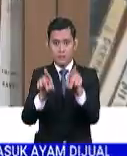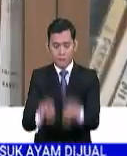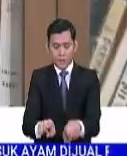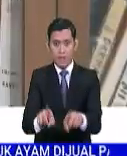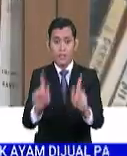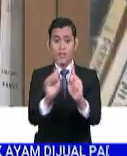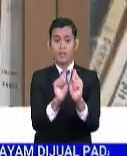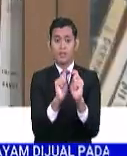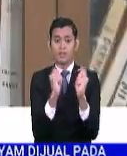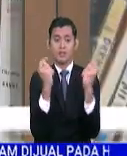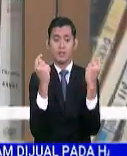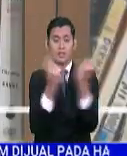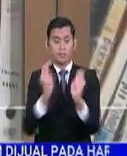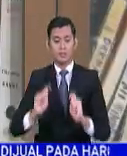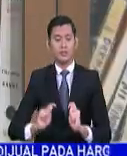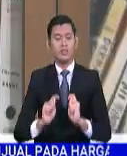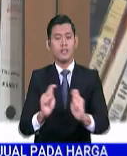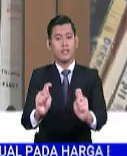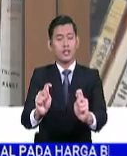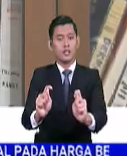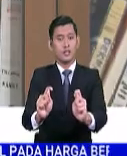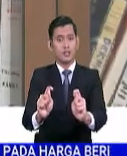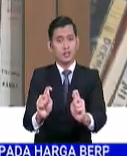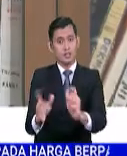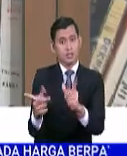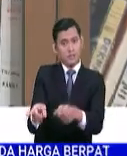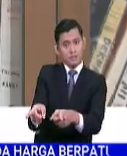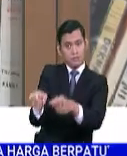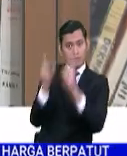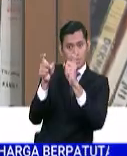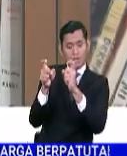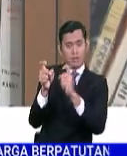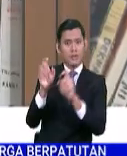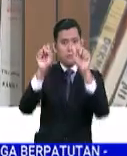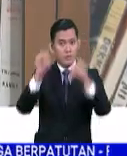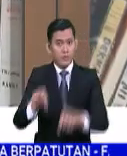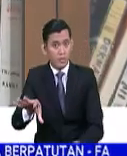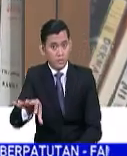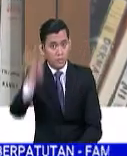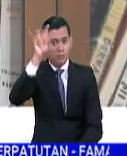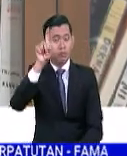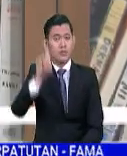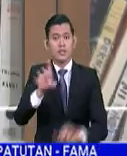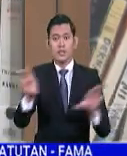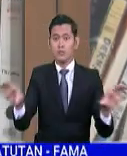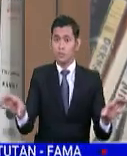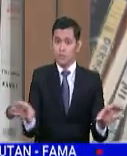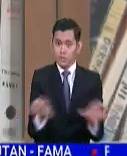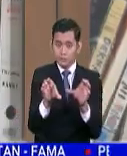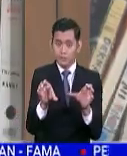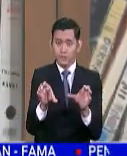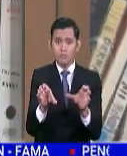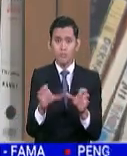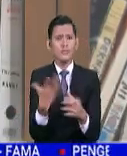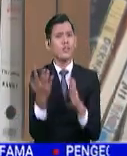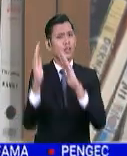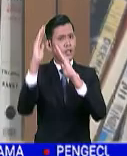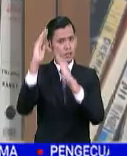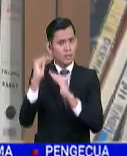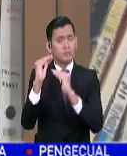Pasukan task force ini dapat menapasti apa yang perlu dilakukan